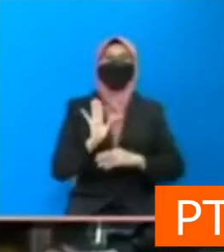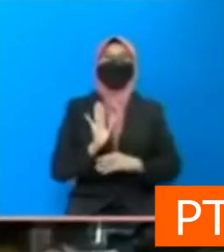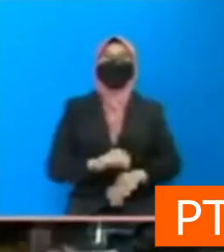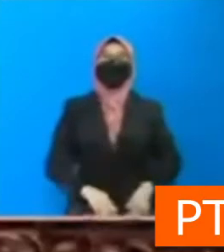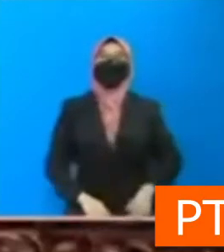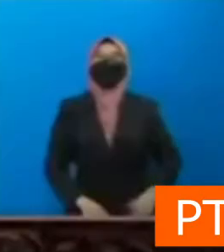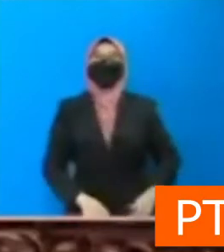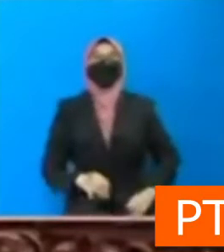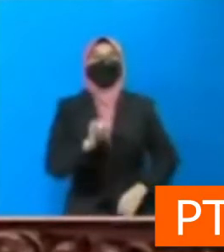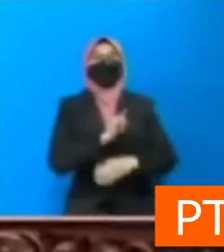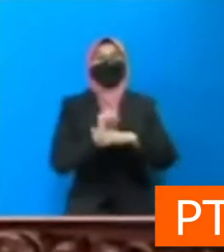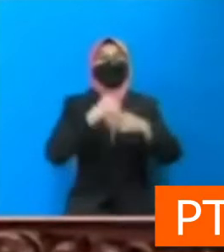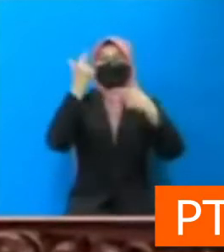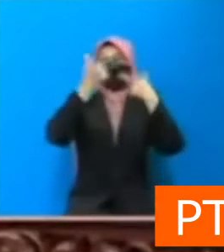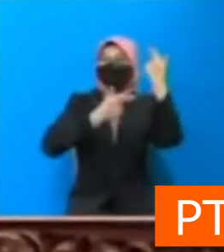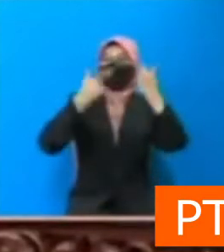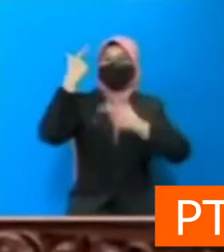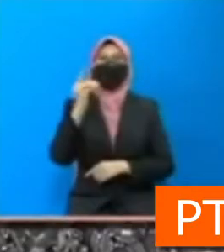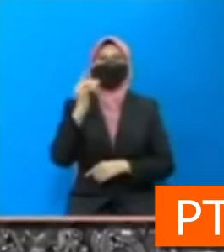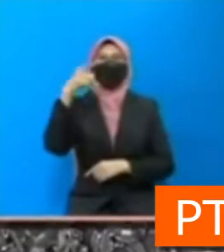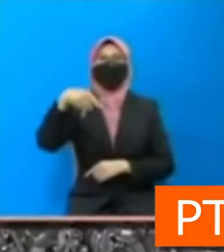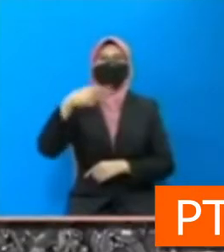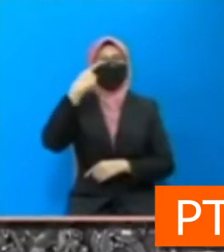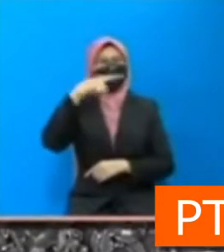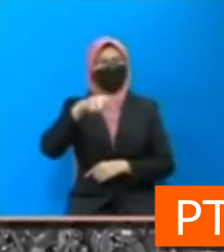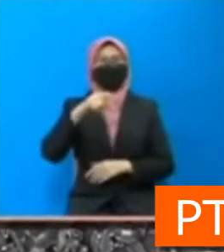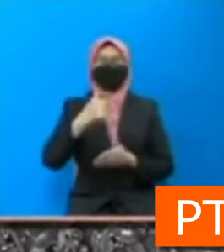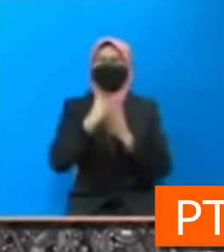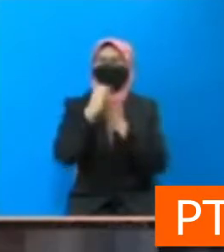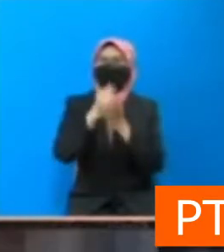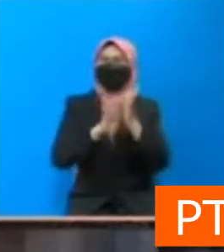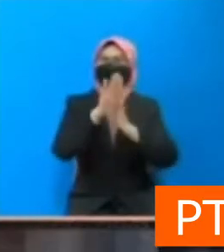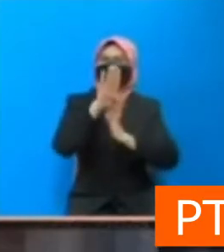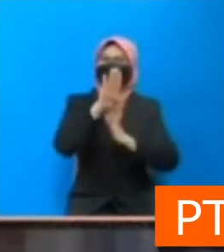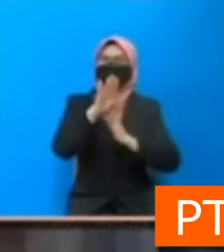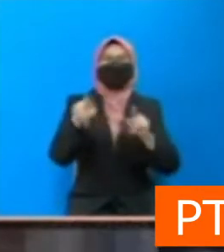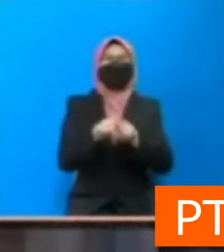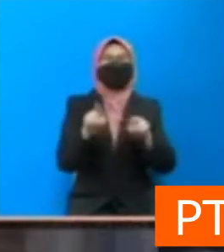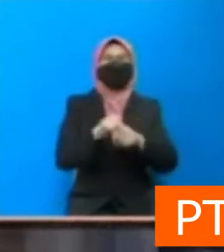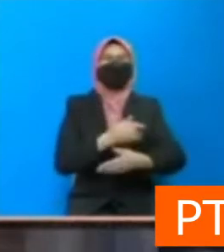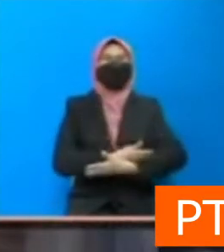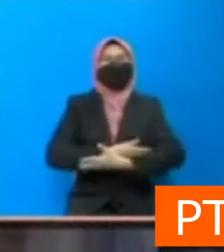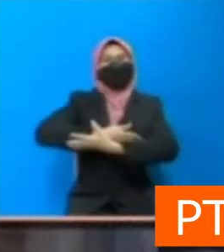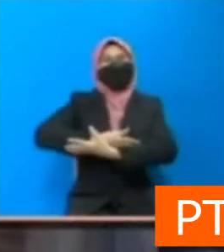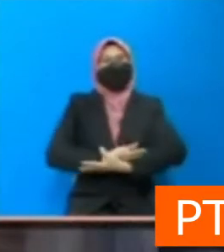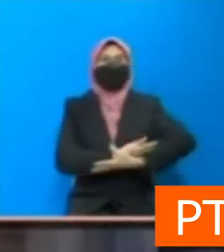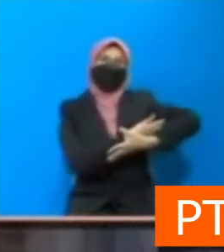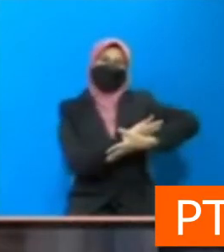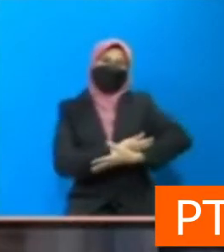RM35 bilion kehilangan RM100 bilion. Ia macam bayi.